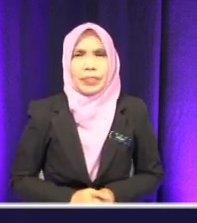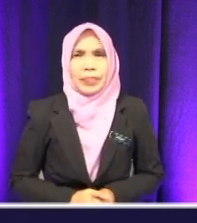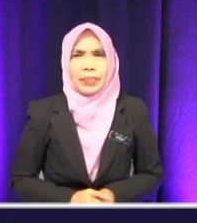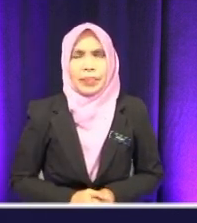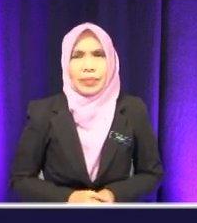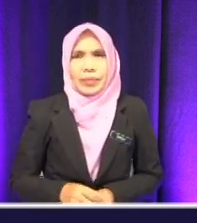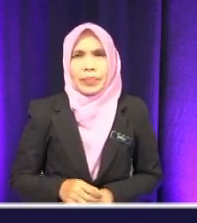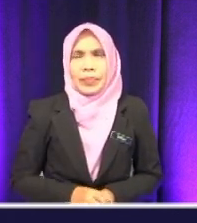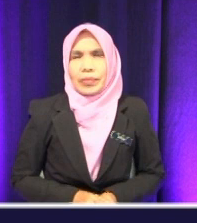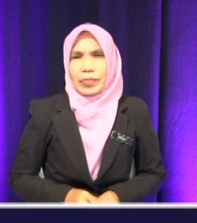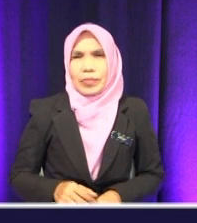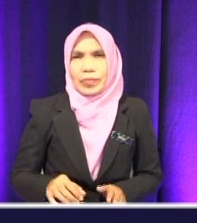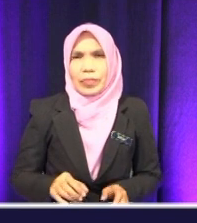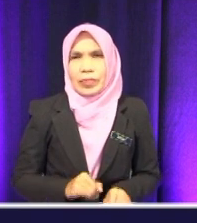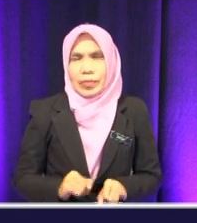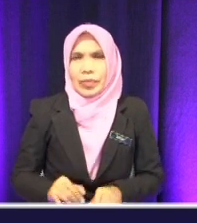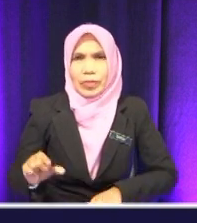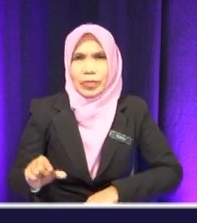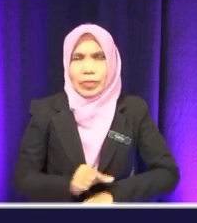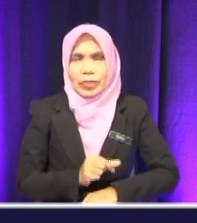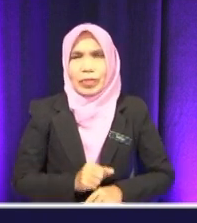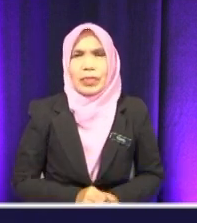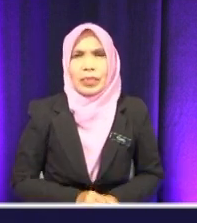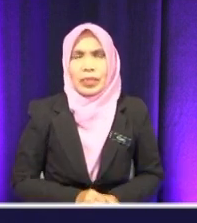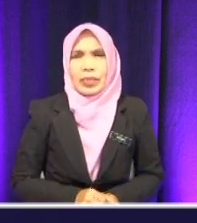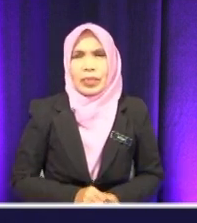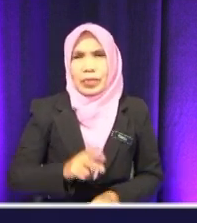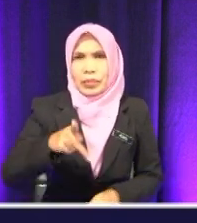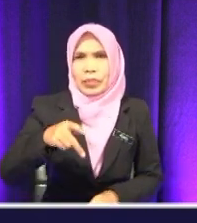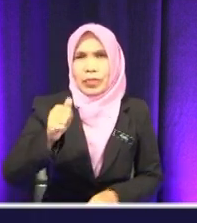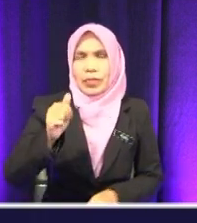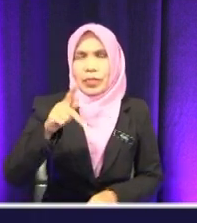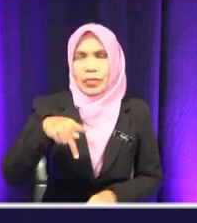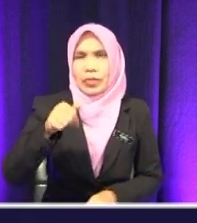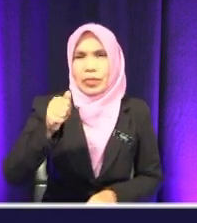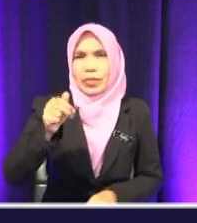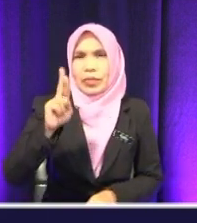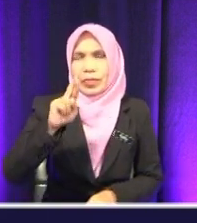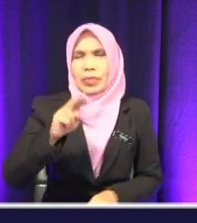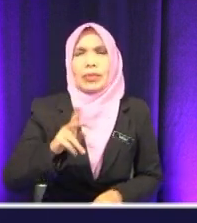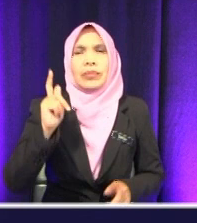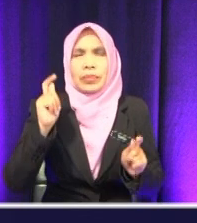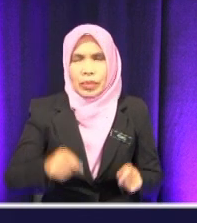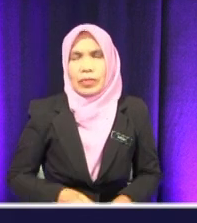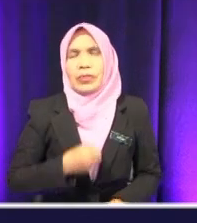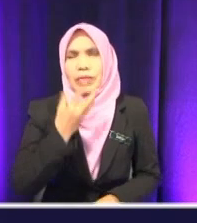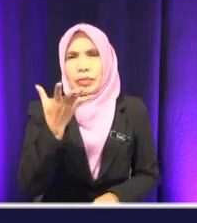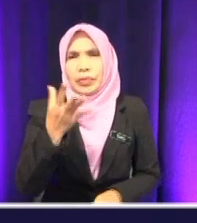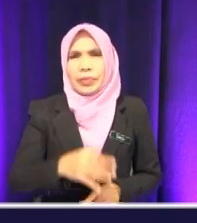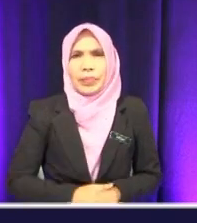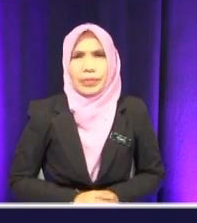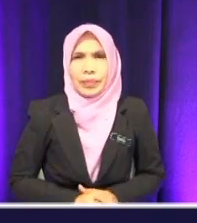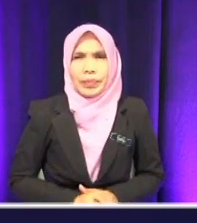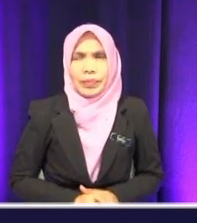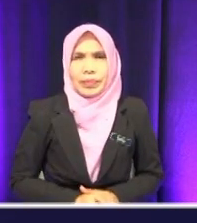karena simbol yang garis lari itu mestinya tekan dia input ataupun dia output nah mestinya terkait kemudian